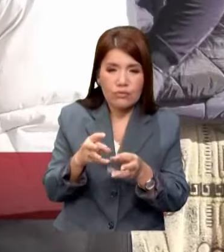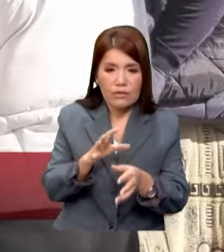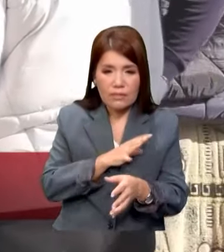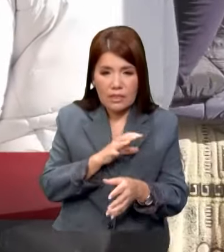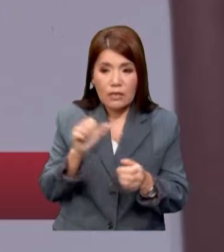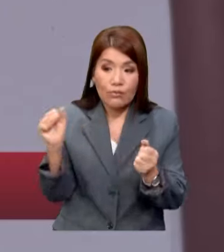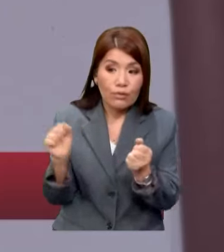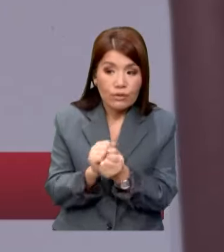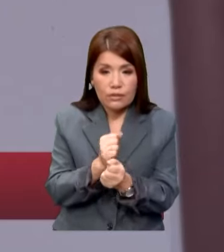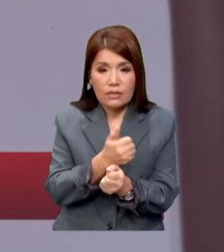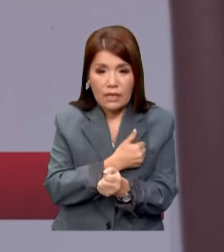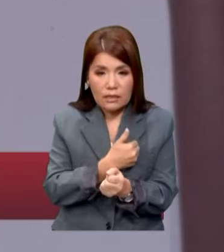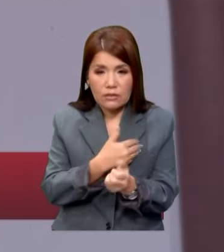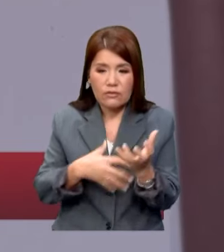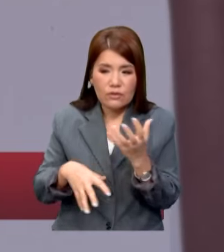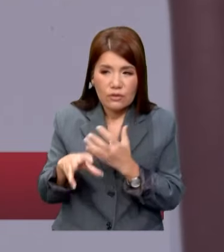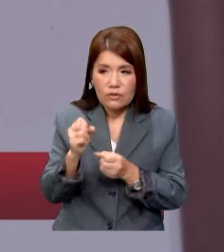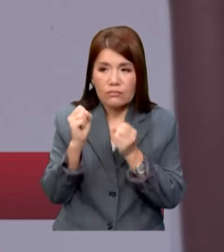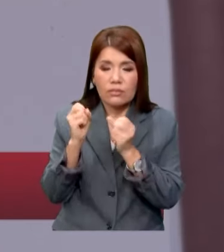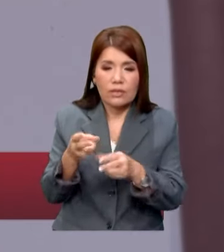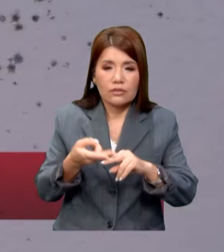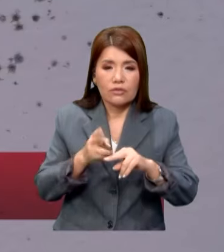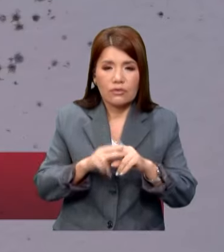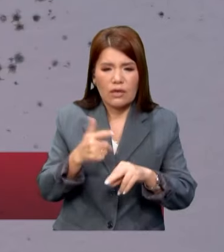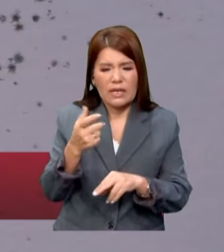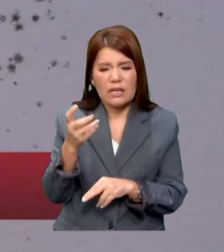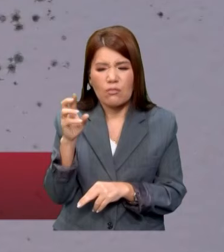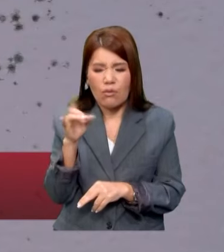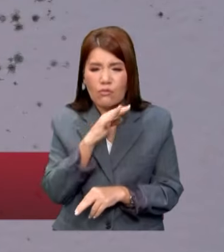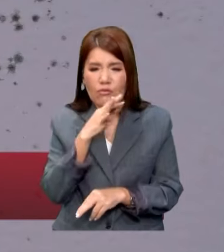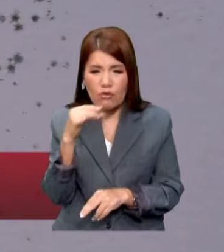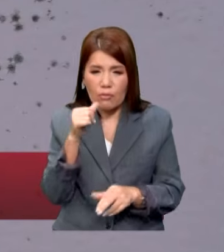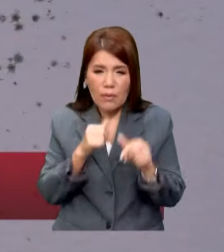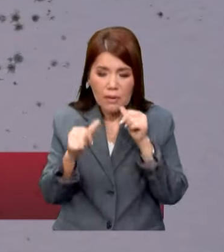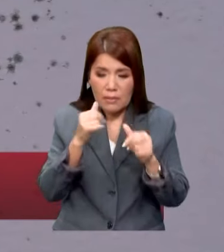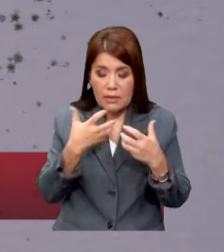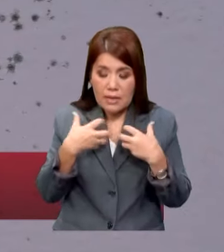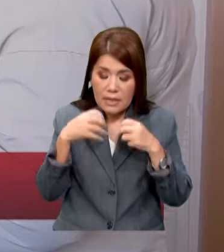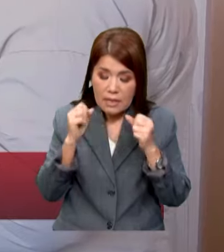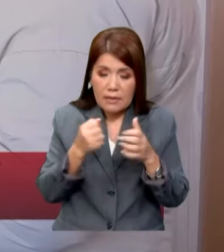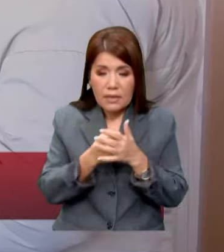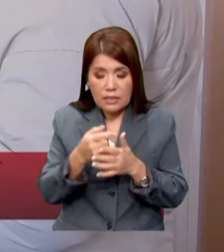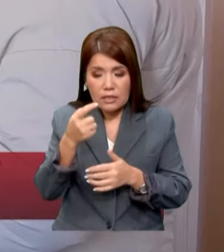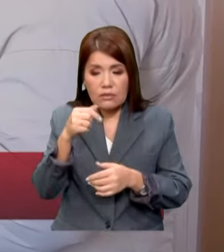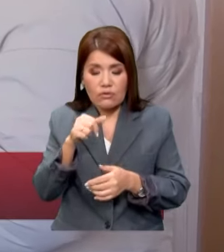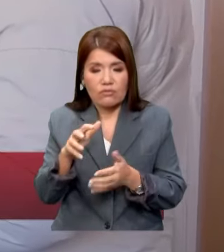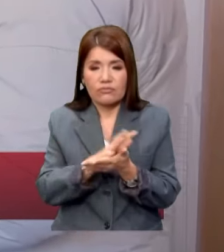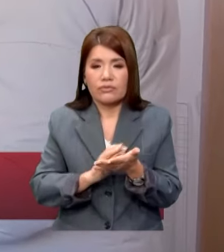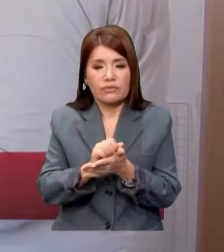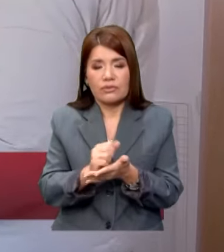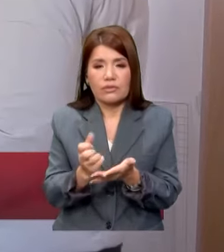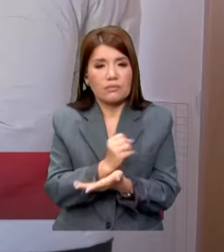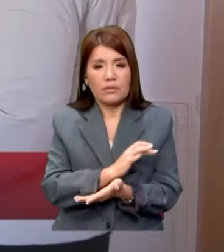пытались просушить. А теперь все силы брошены на борьбу с грибком. Испробовали уже все методы, о которых знали, но ничего не